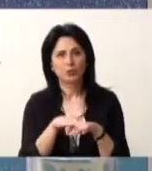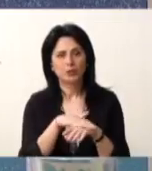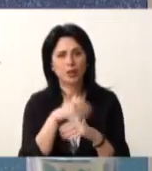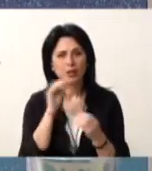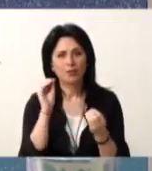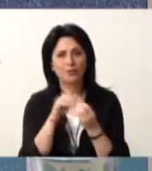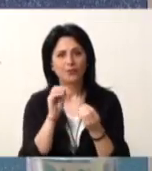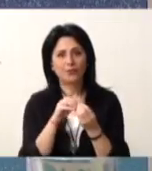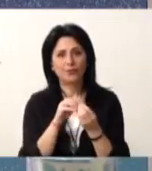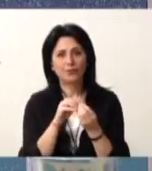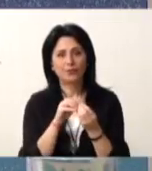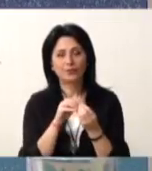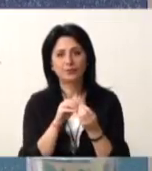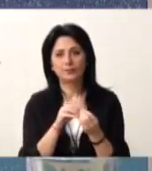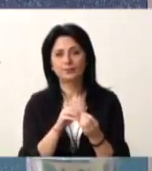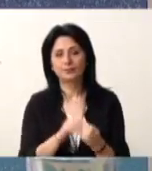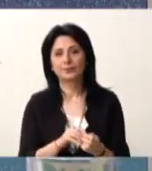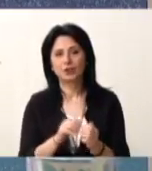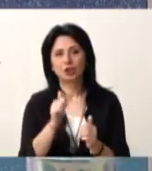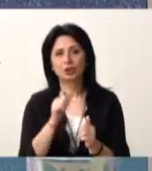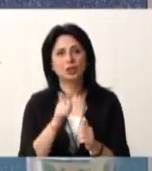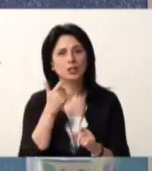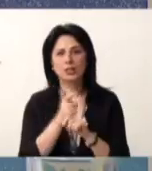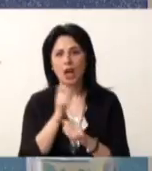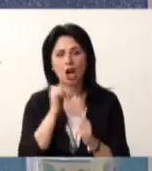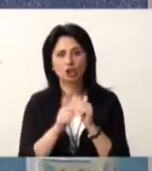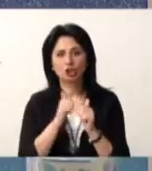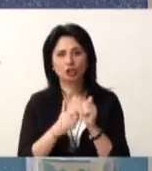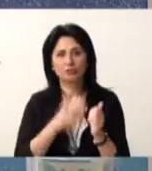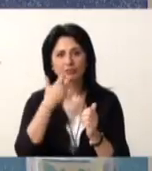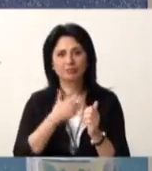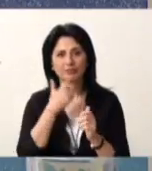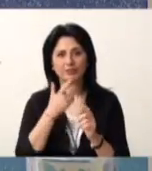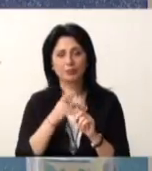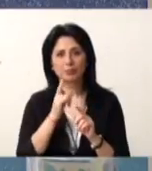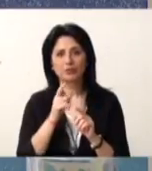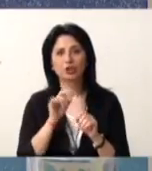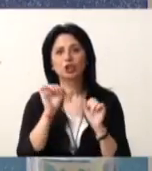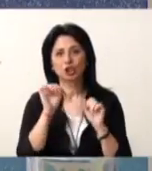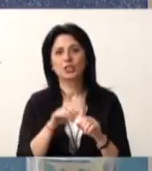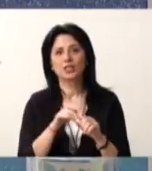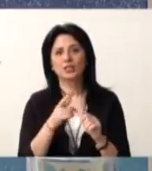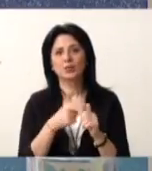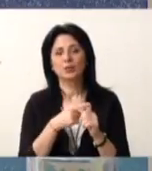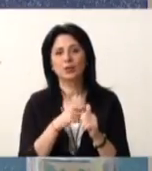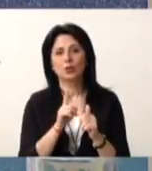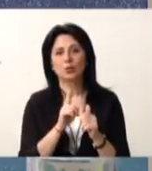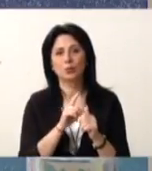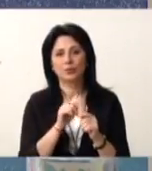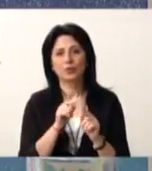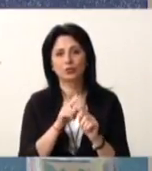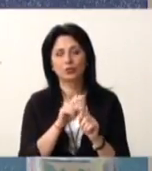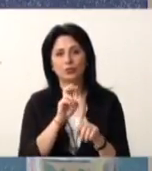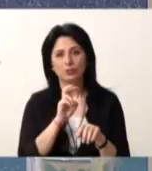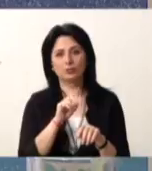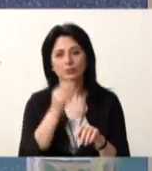და ანუ ძალიან ხშირი ხასიათი აქვს ამას, მაშინ შესაძლებელია, რომ